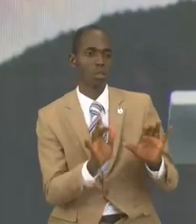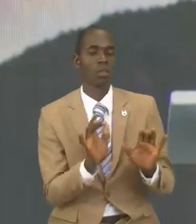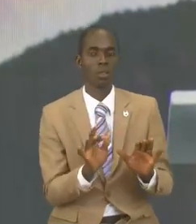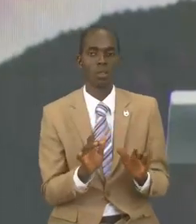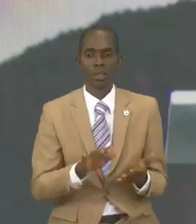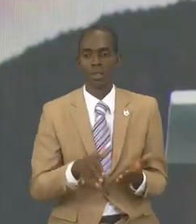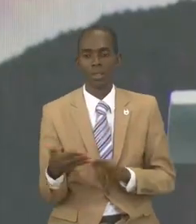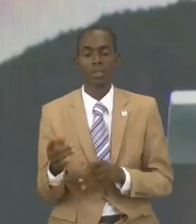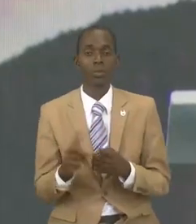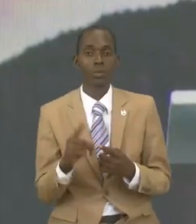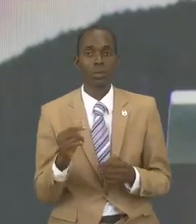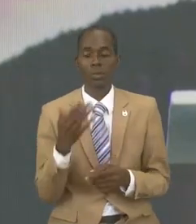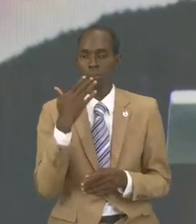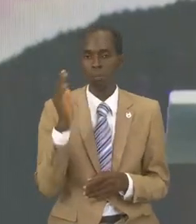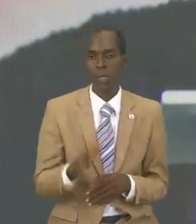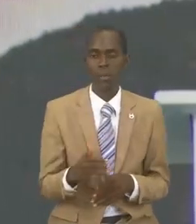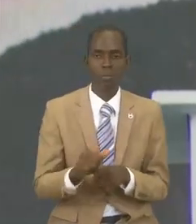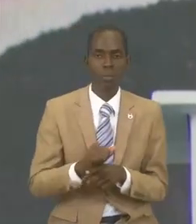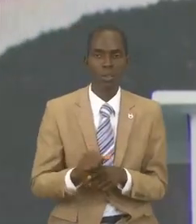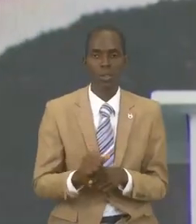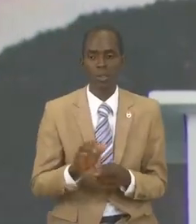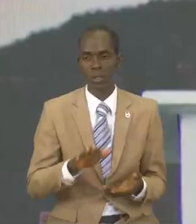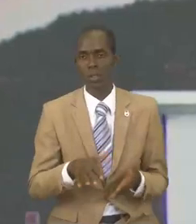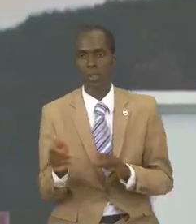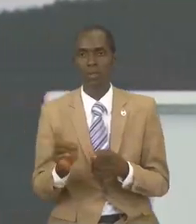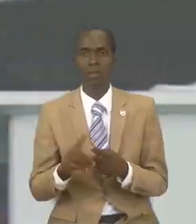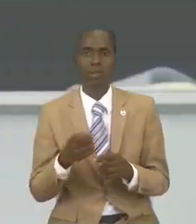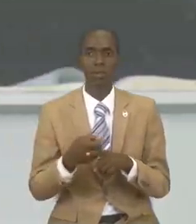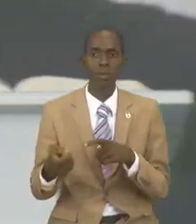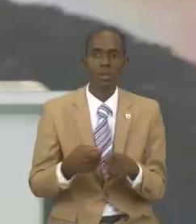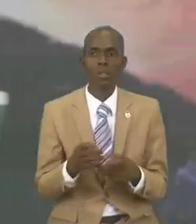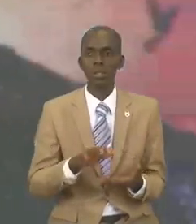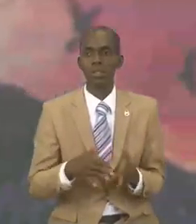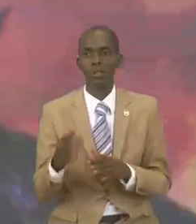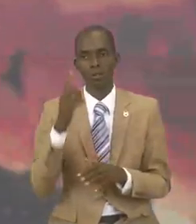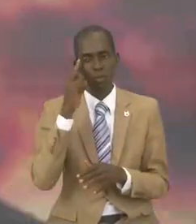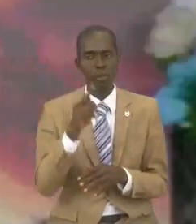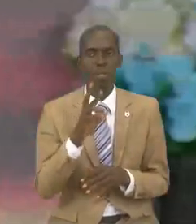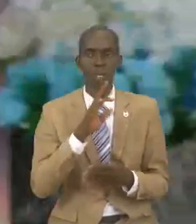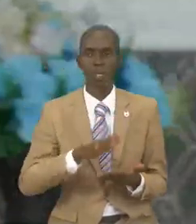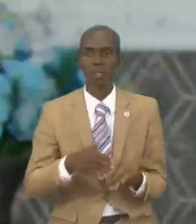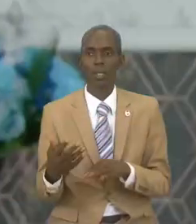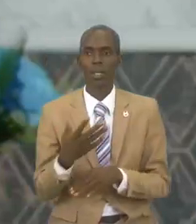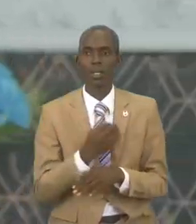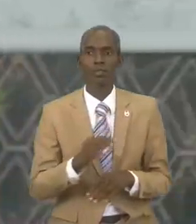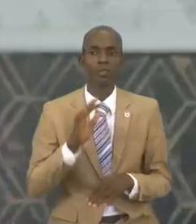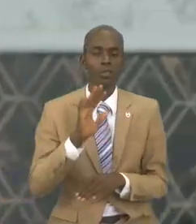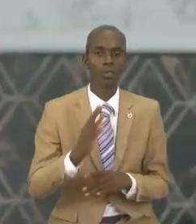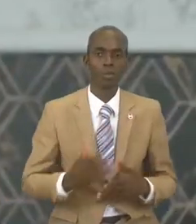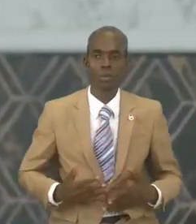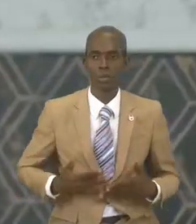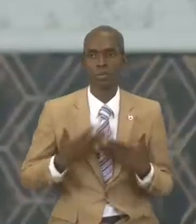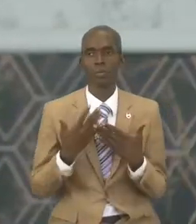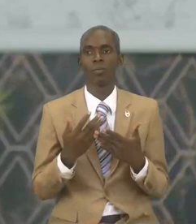vous êtes mort à la persécution et vous êtes mort à toutes choses quand vous êtes mort.